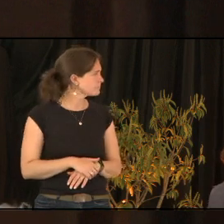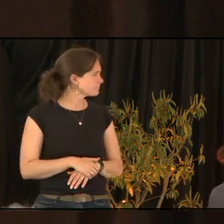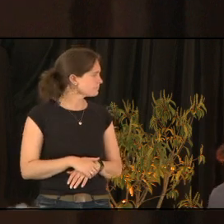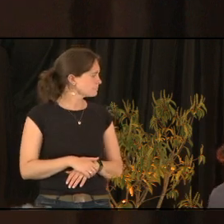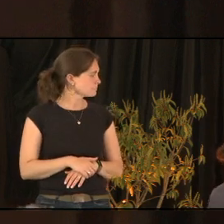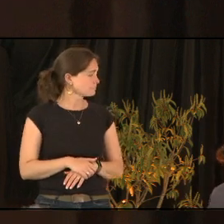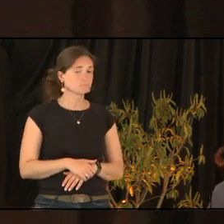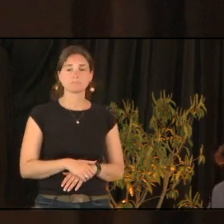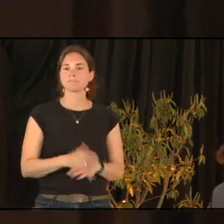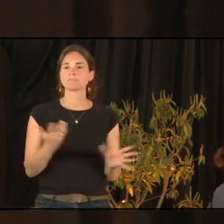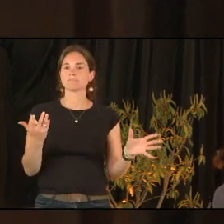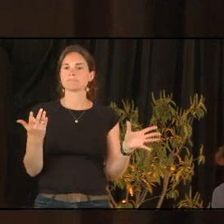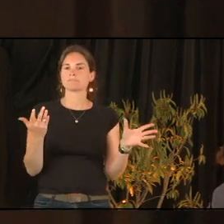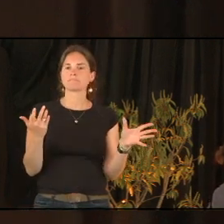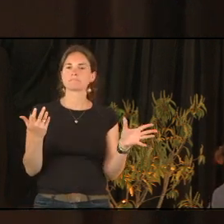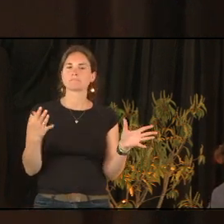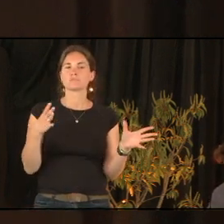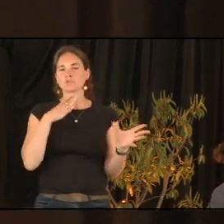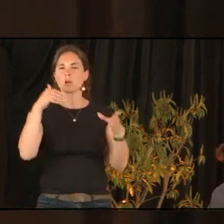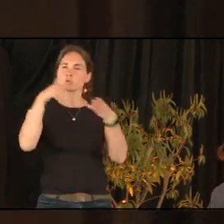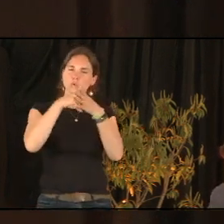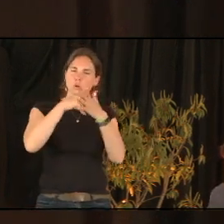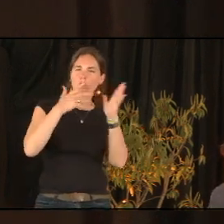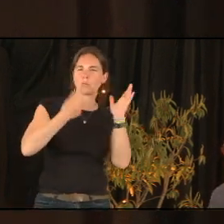Et qui voit, alors il y a beaucoup de chamanisme,